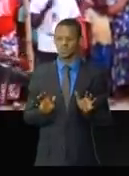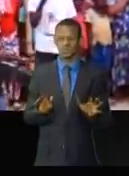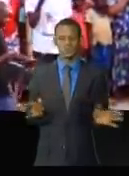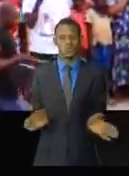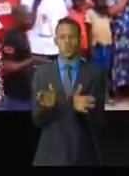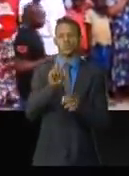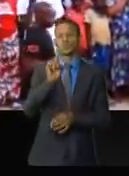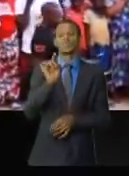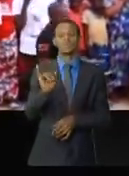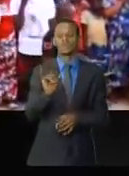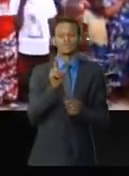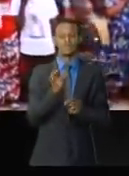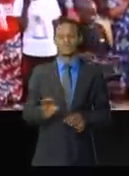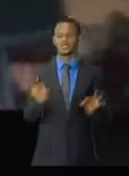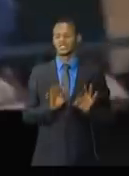moyo